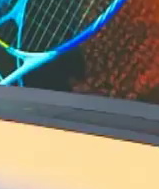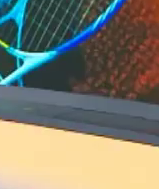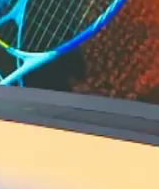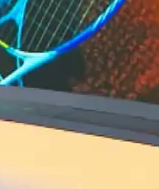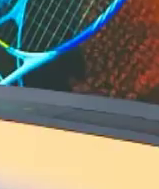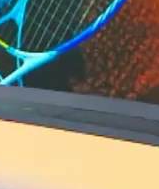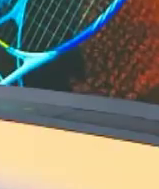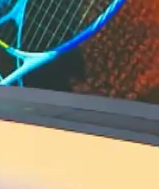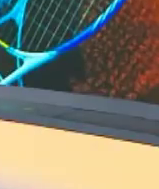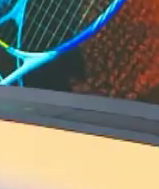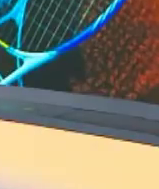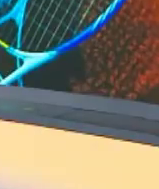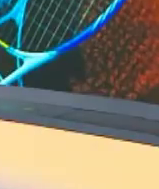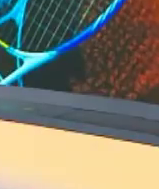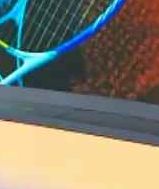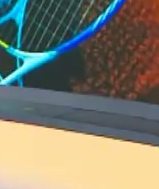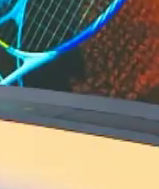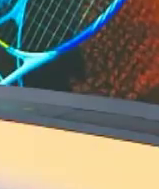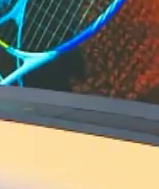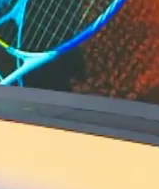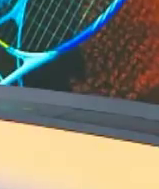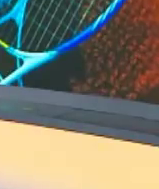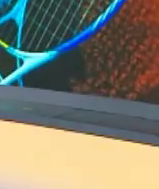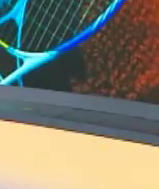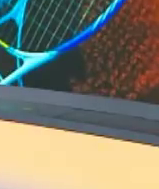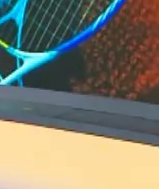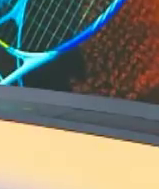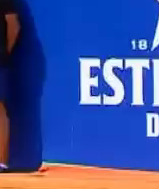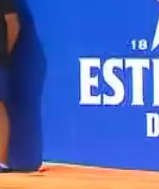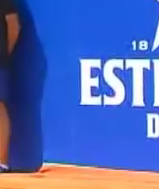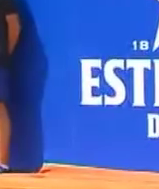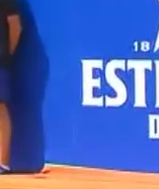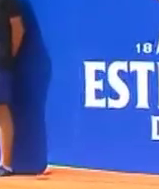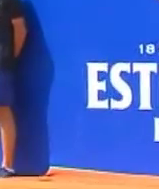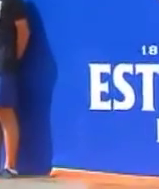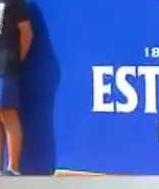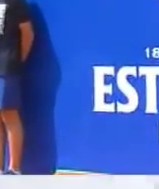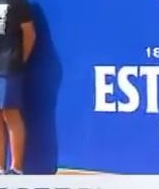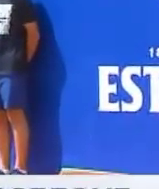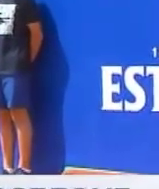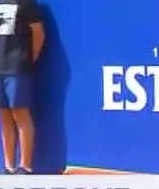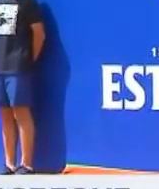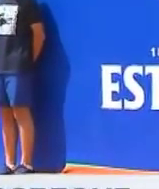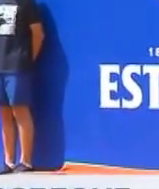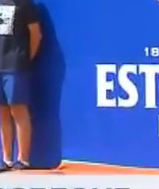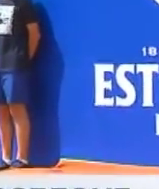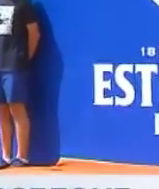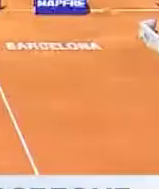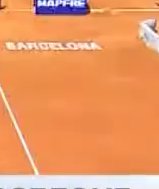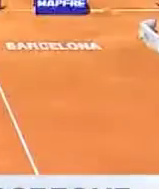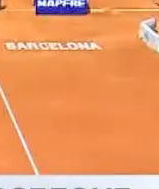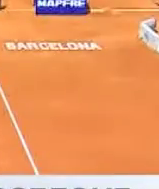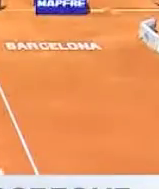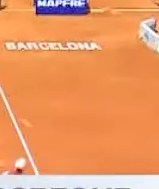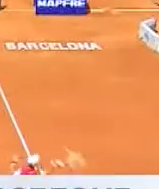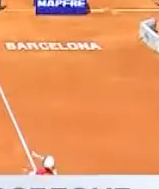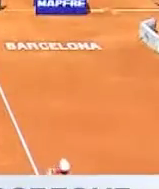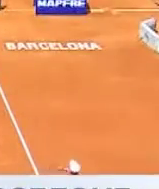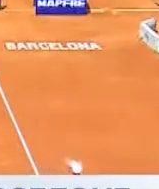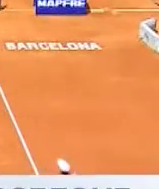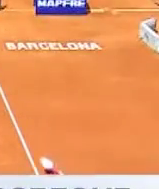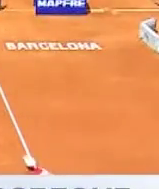лишь 140-е место в рейтинге ATP. Матч продлился чуть более полутора часа. Результат игры 2-6,